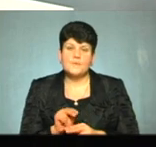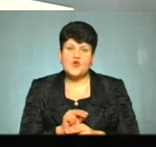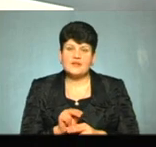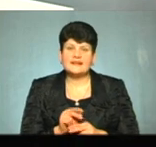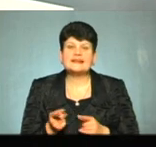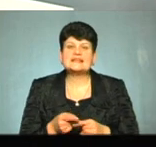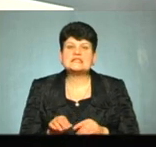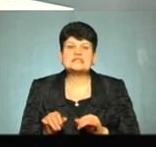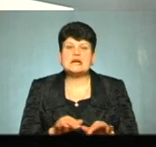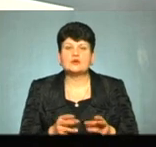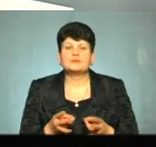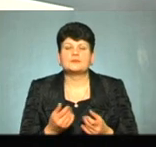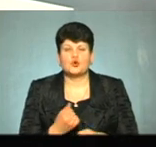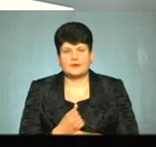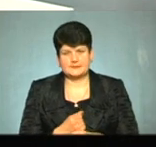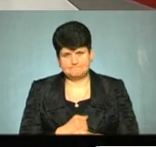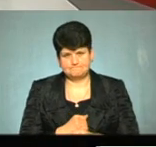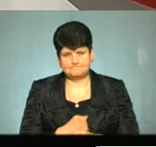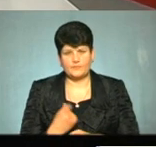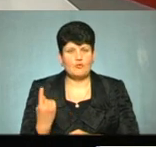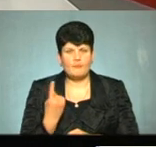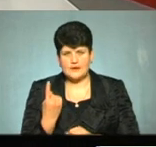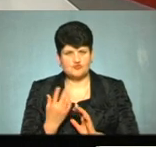які заходи потрібно робити. Ну,